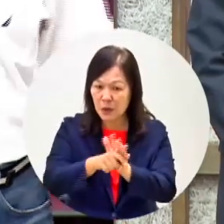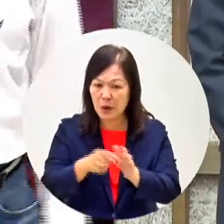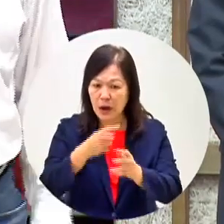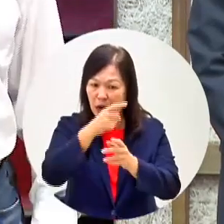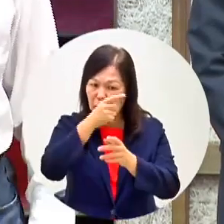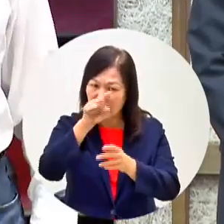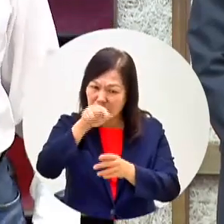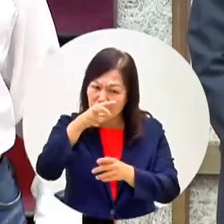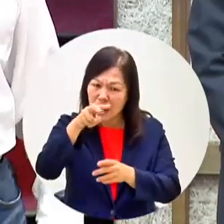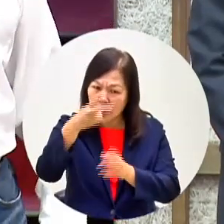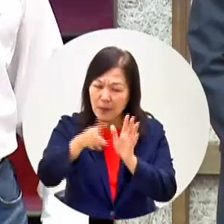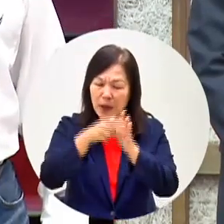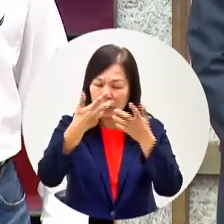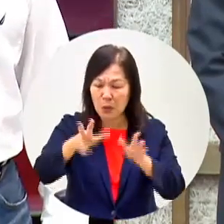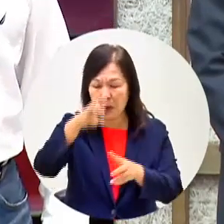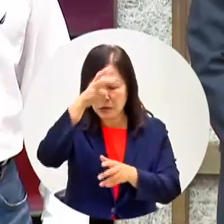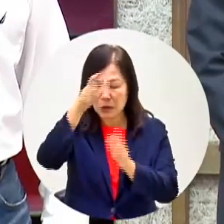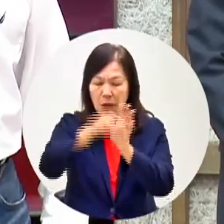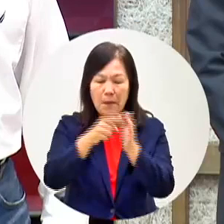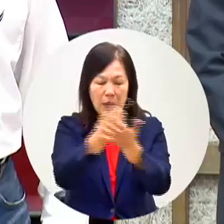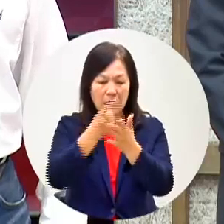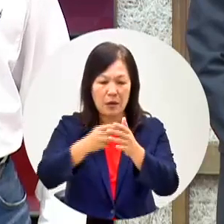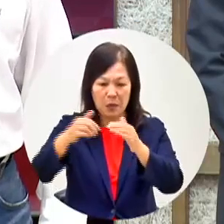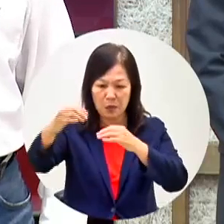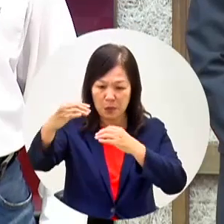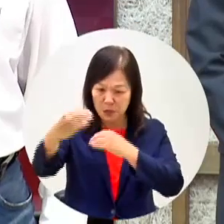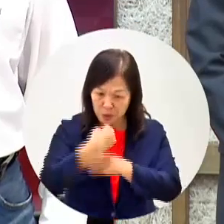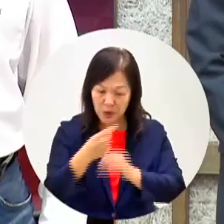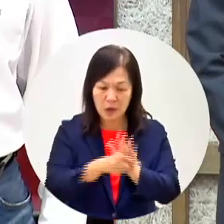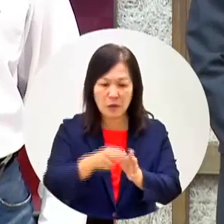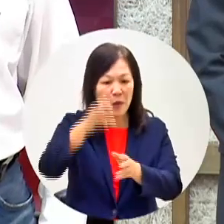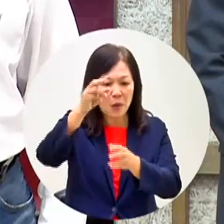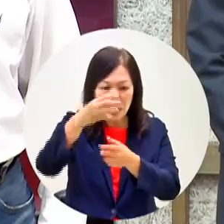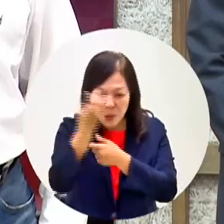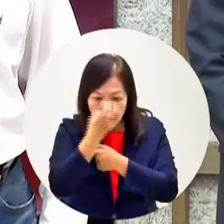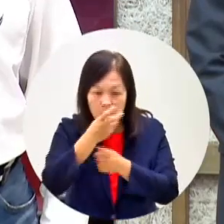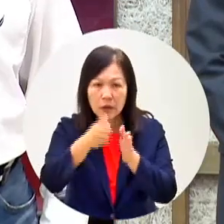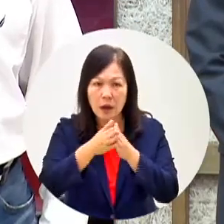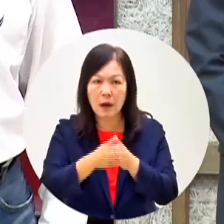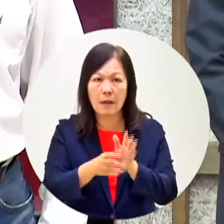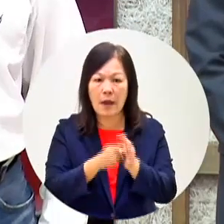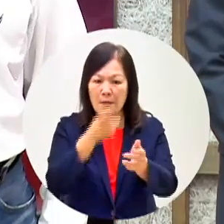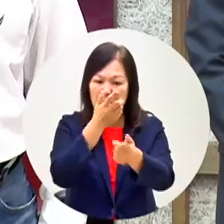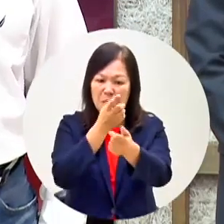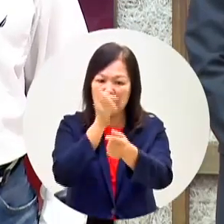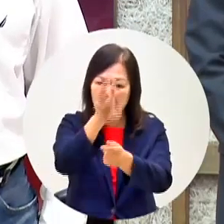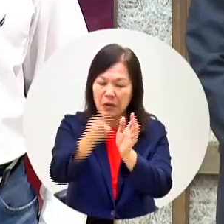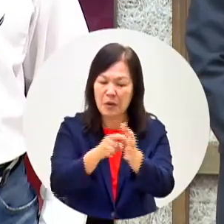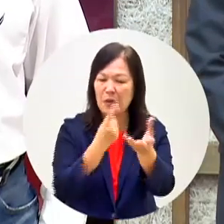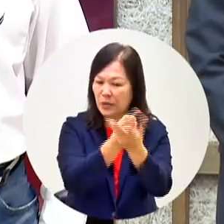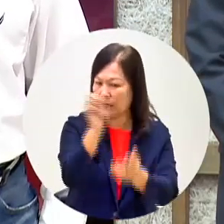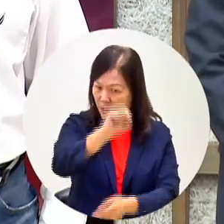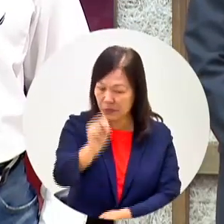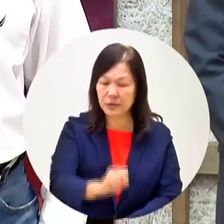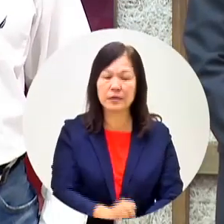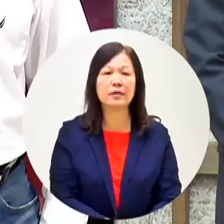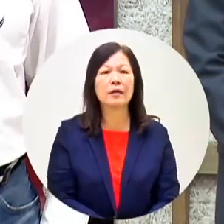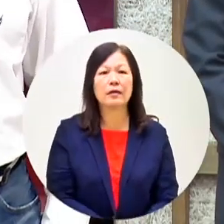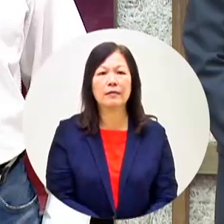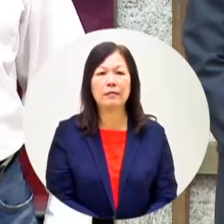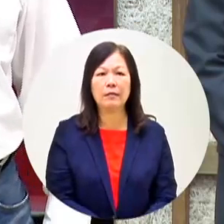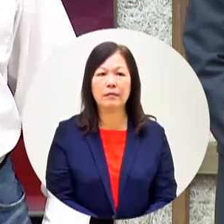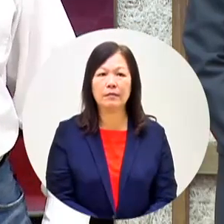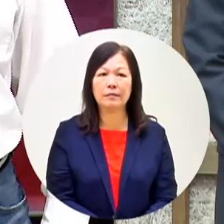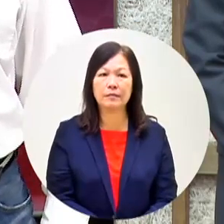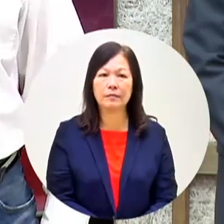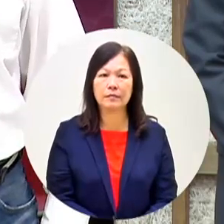难查，佮甚至叫人拢袂来来参加，袂当来参加说明会，这根本就无